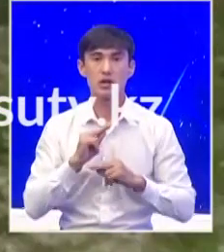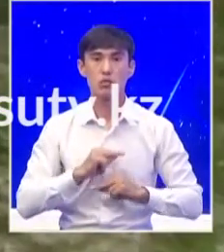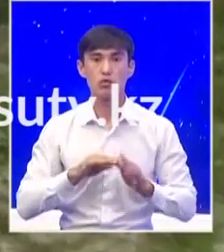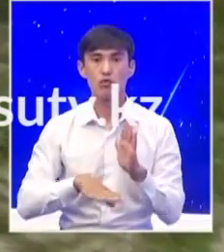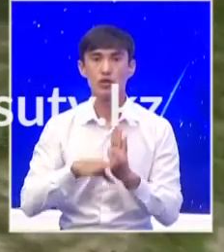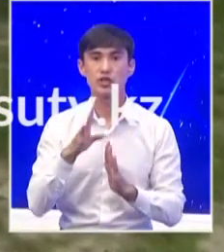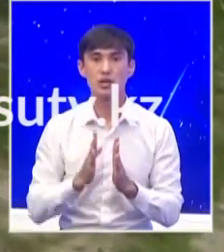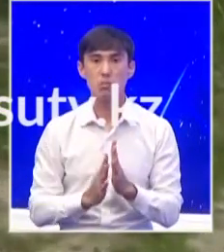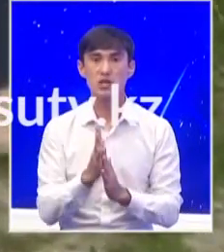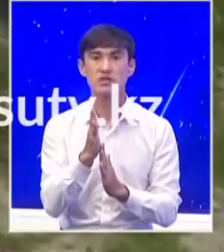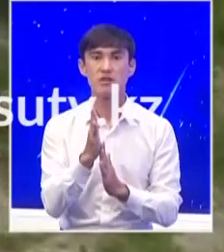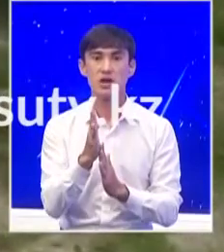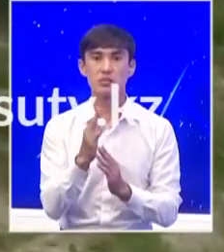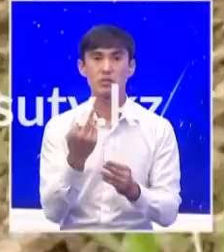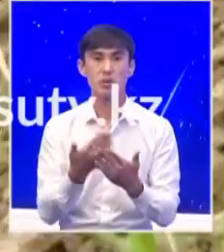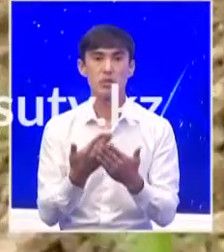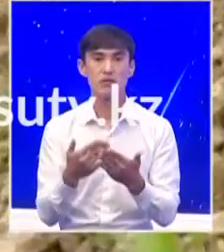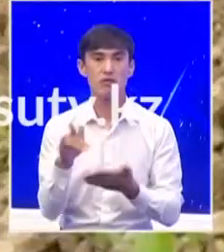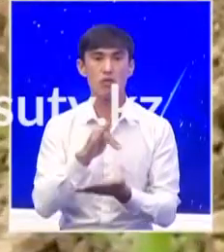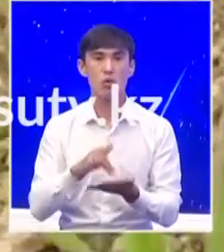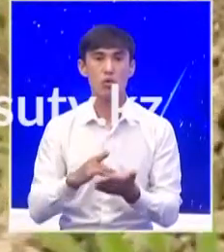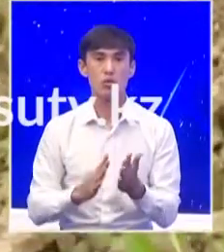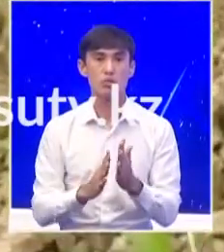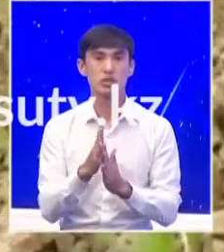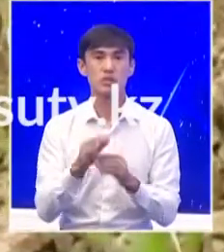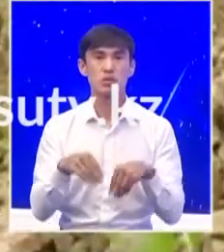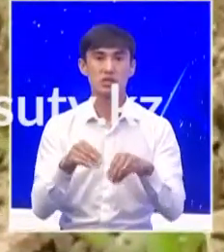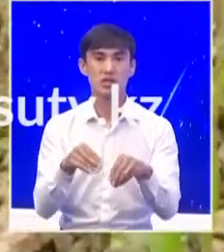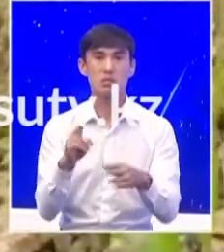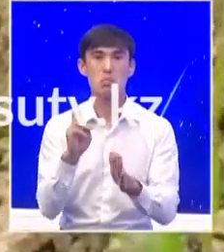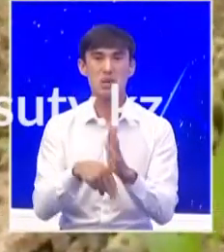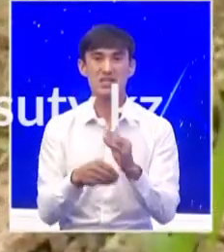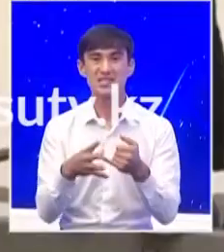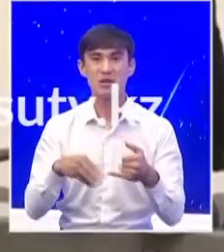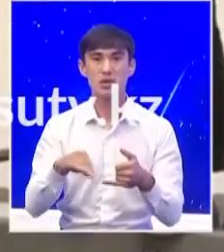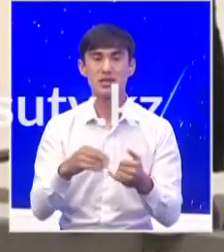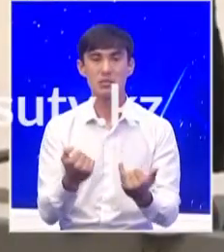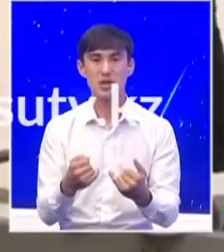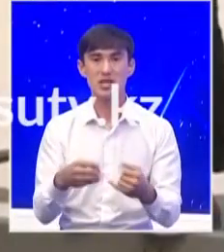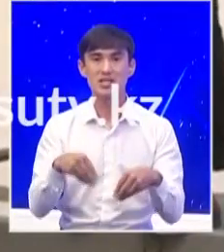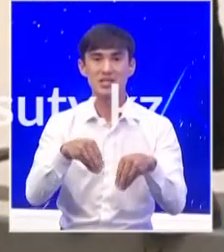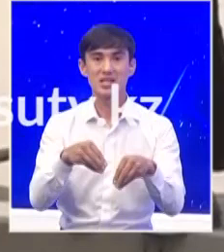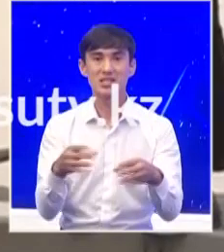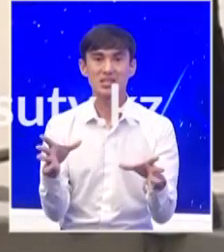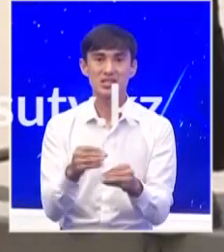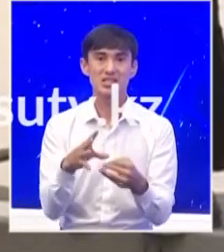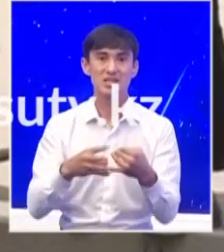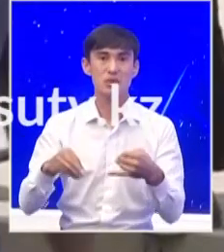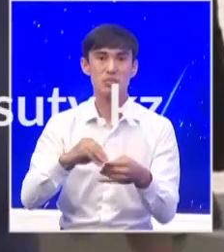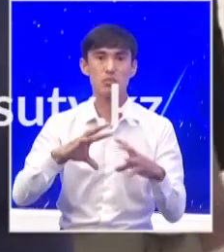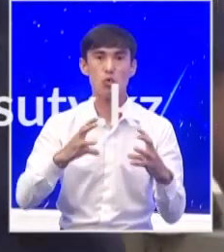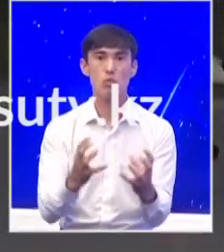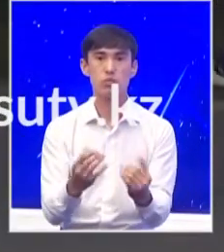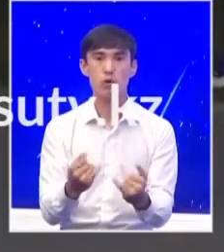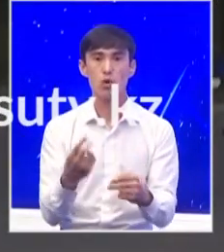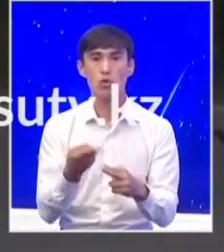уровня приживаемости. К примеру, в городе отошли от посадки саженцев без земли. Теперь саженцы сажают земляным комом.